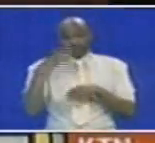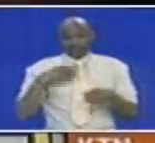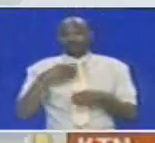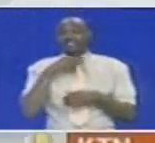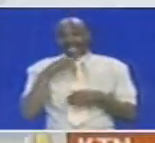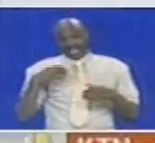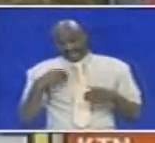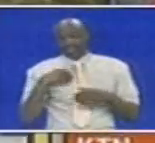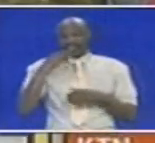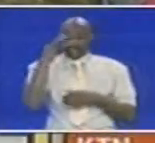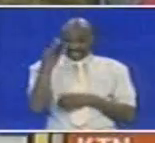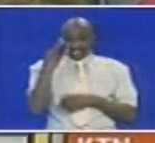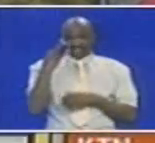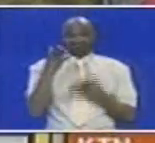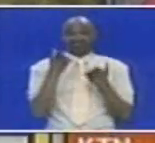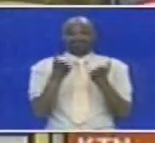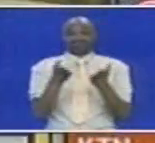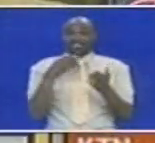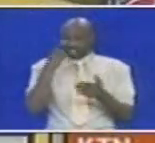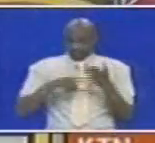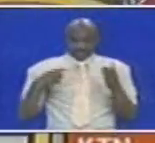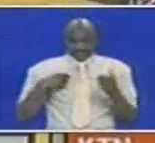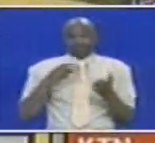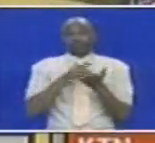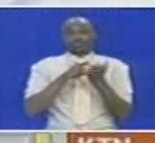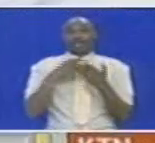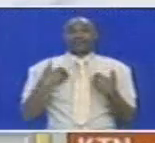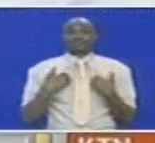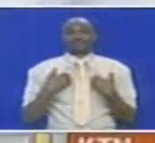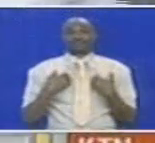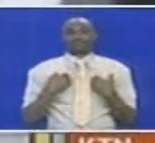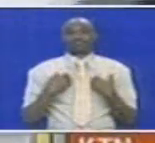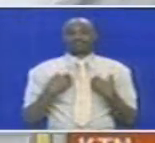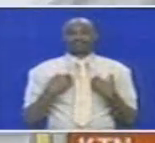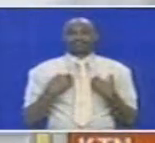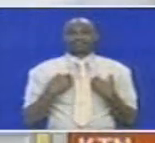wakipofuka baada ya kuibugia pombe inayokisiwa kuwa na sumu.